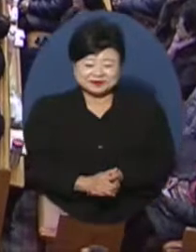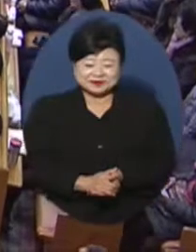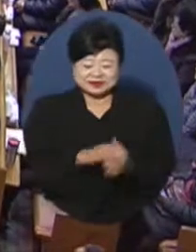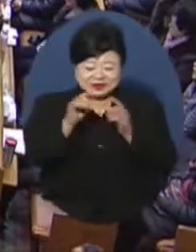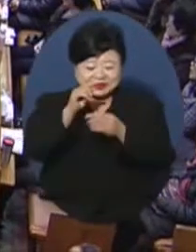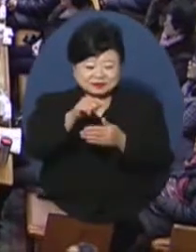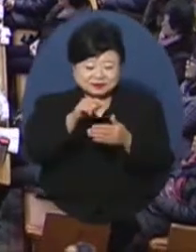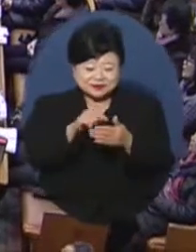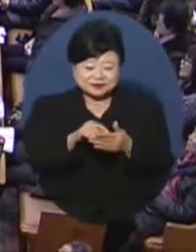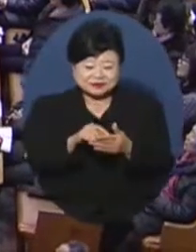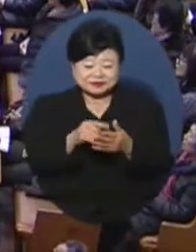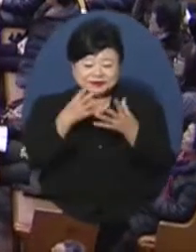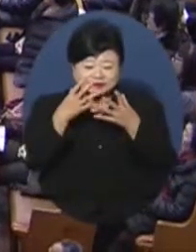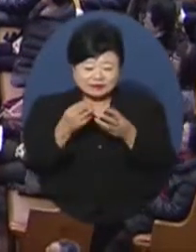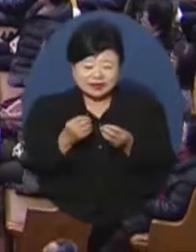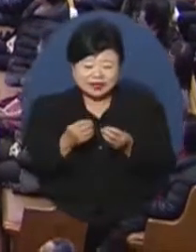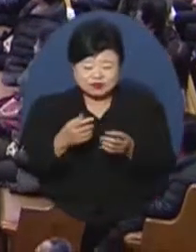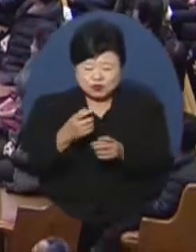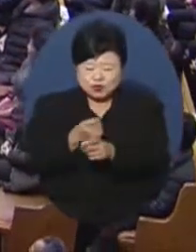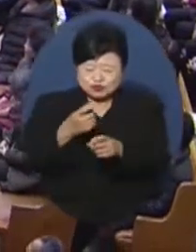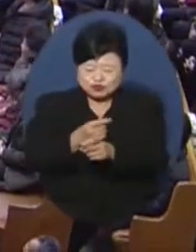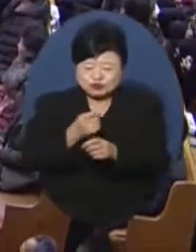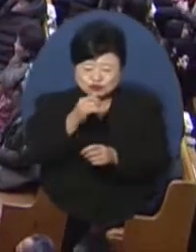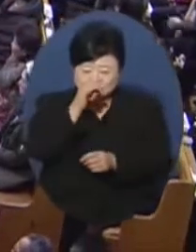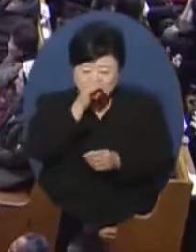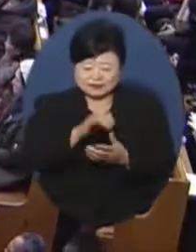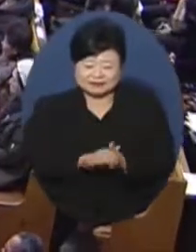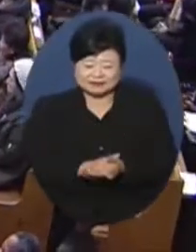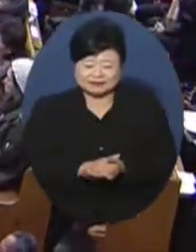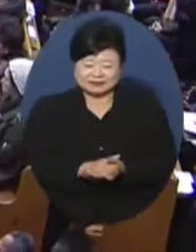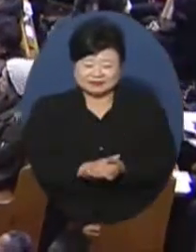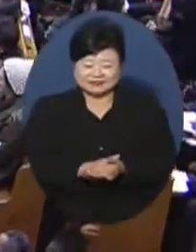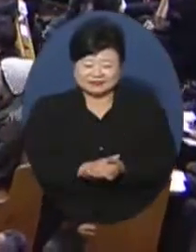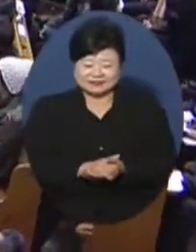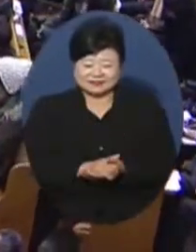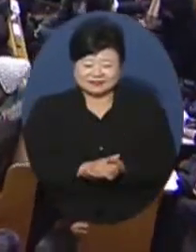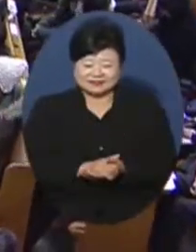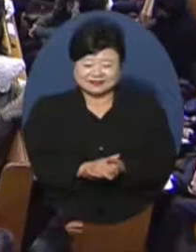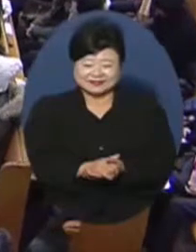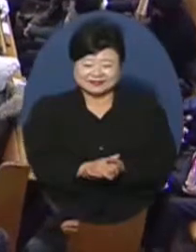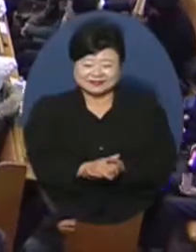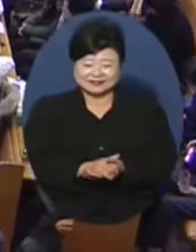우리의 삶에는 수많은 원수들이 있습니다.